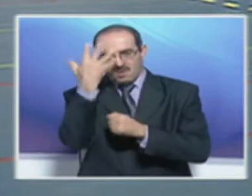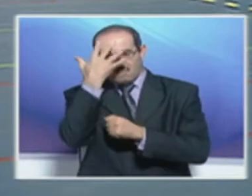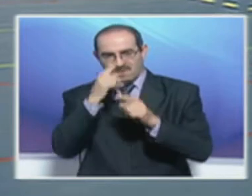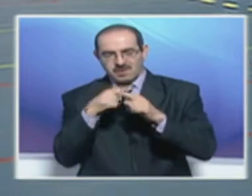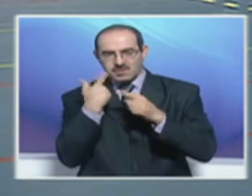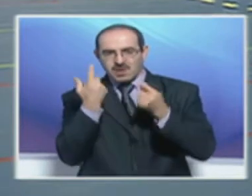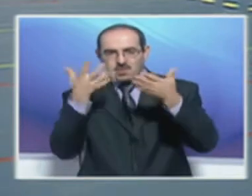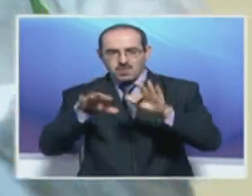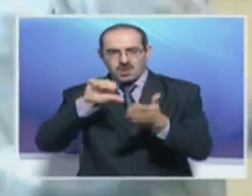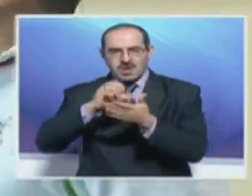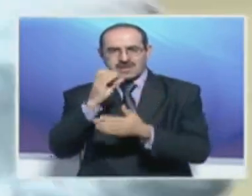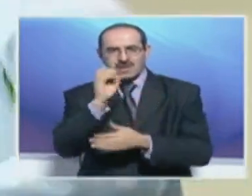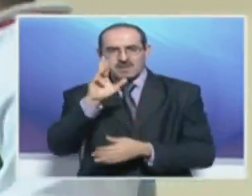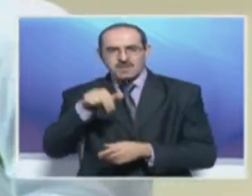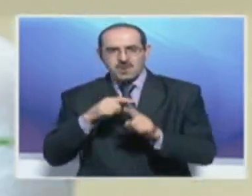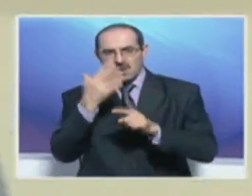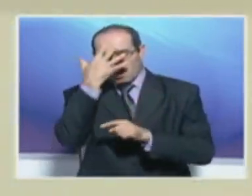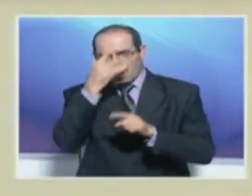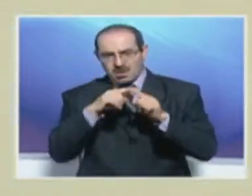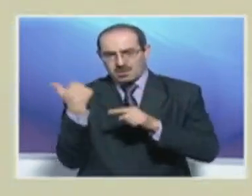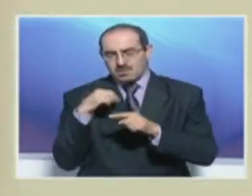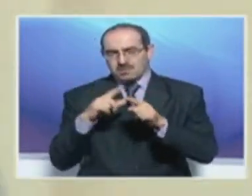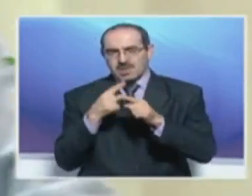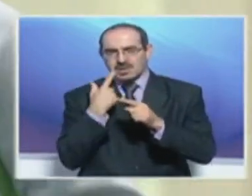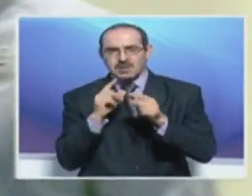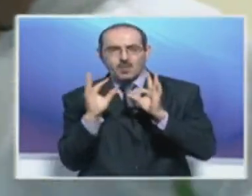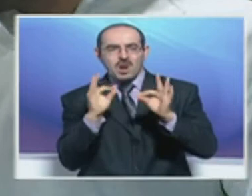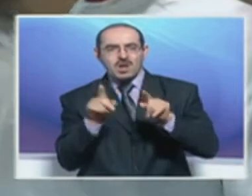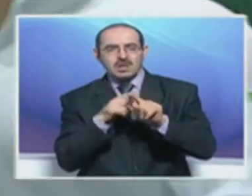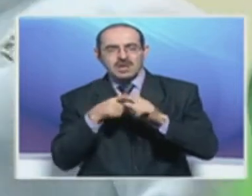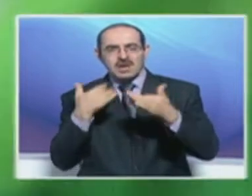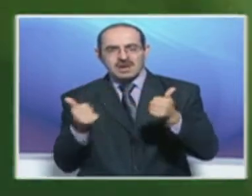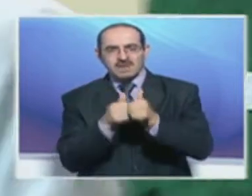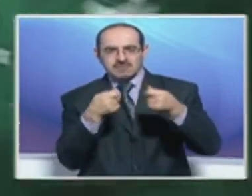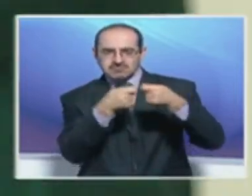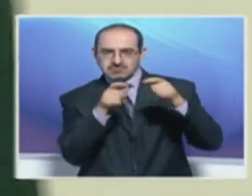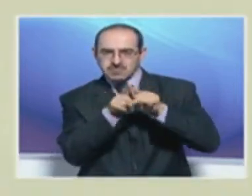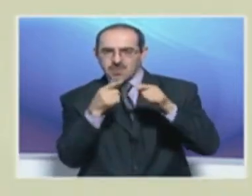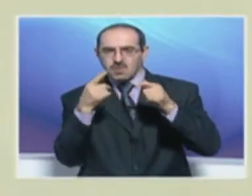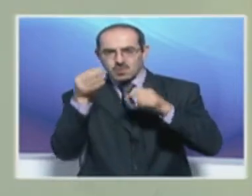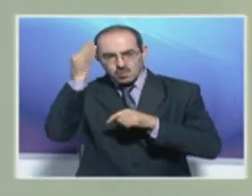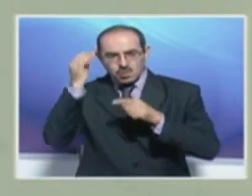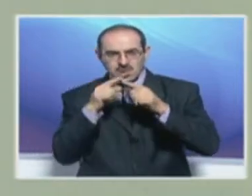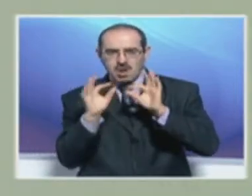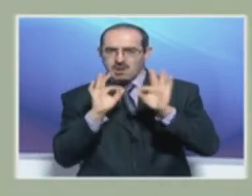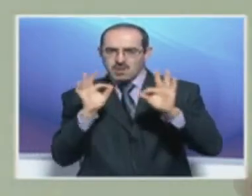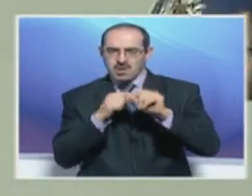الجارية بالغابون، حيث تعادل أمس المنتخب الوطني الجزائري أمام نظيره التونسي